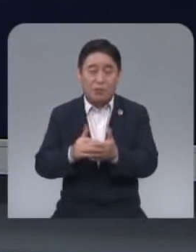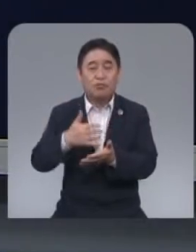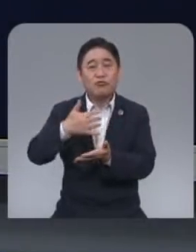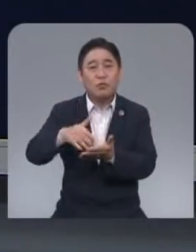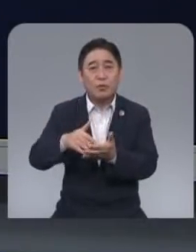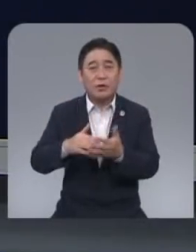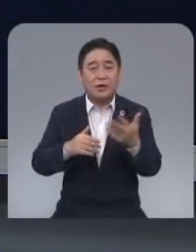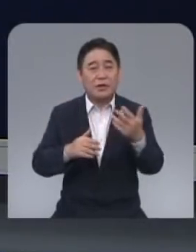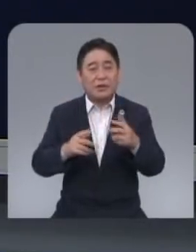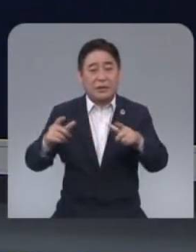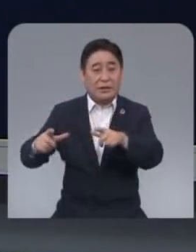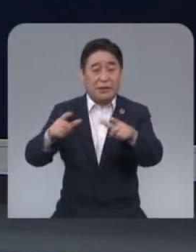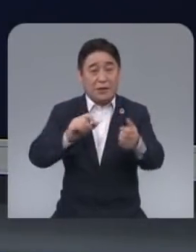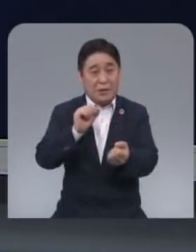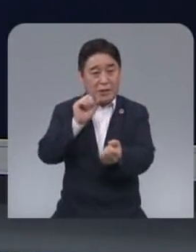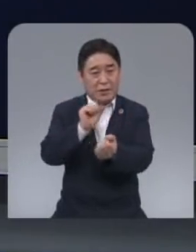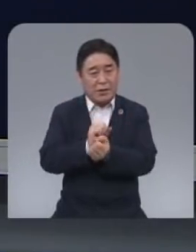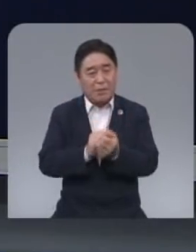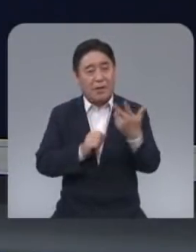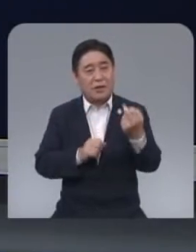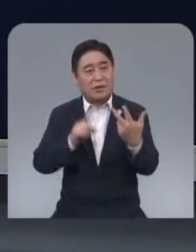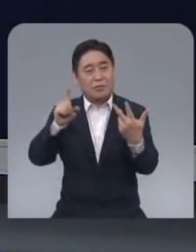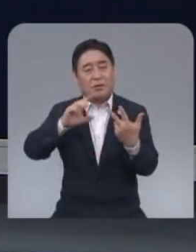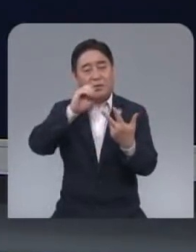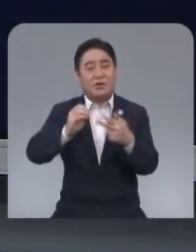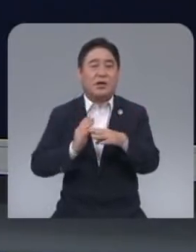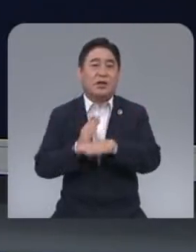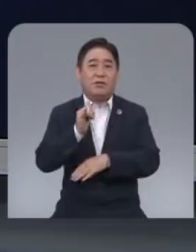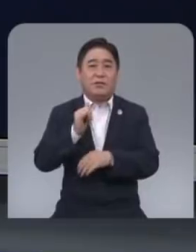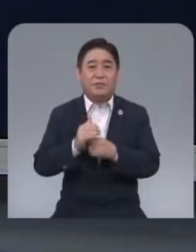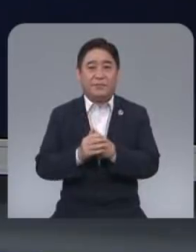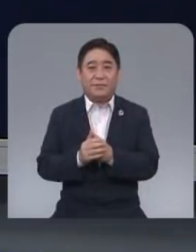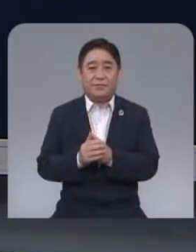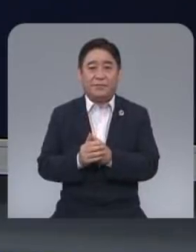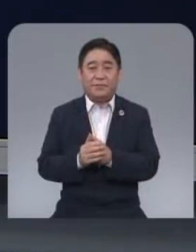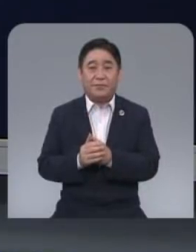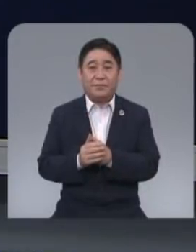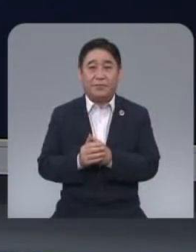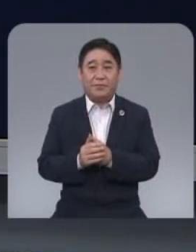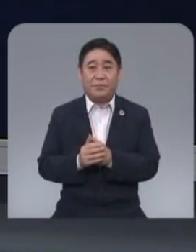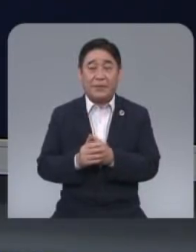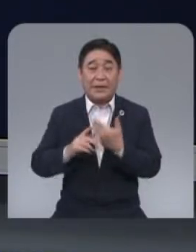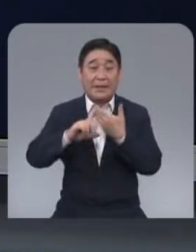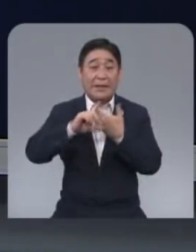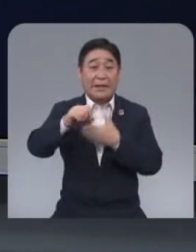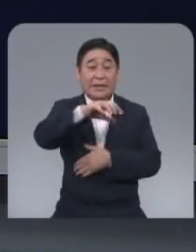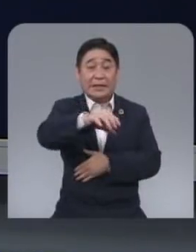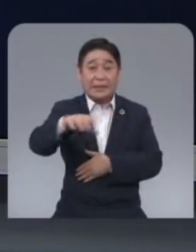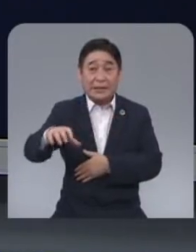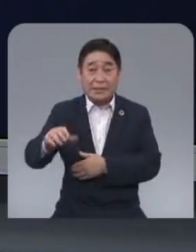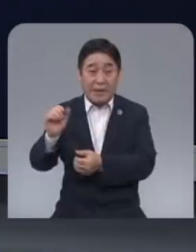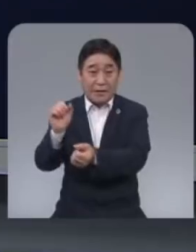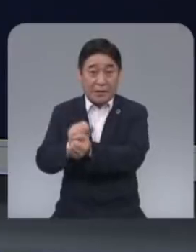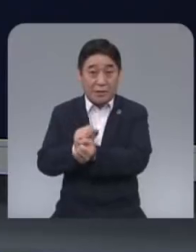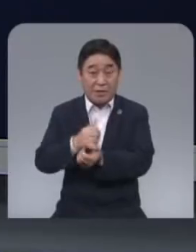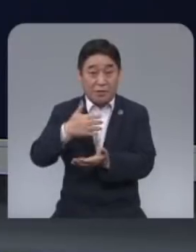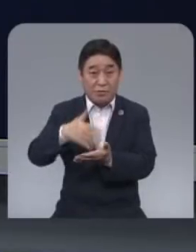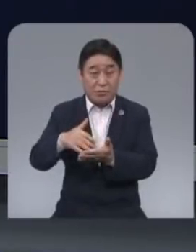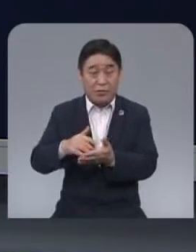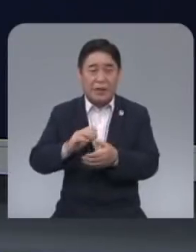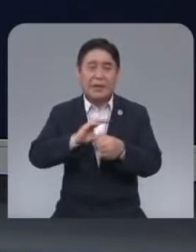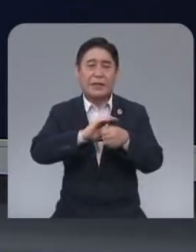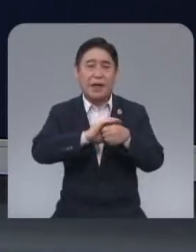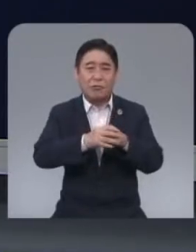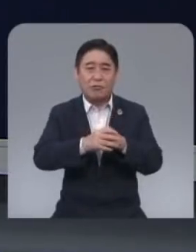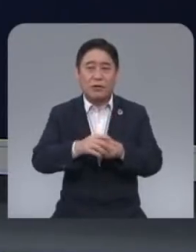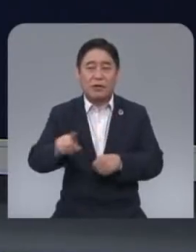때 국내 지역 발생의 77%를 넘어섰습니다. 비수도권 확진자도 한번 살펴보도록 하겠습니다.